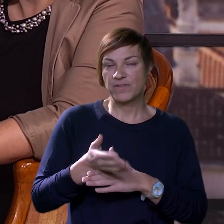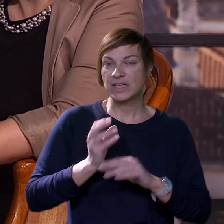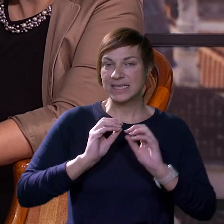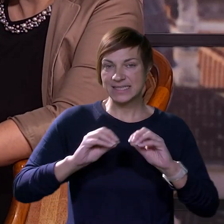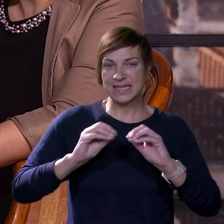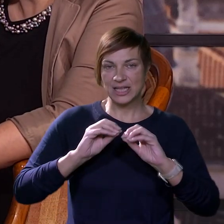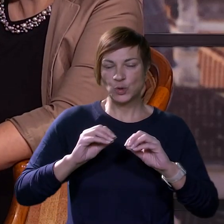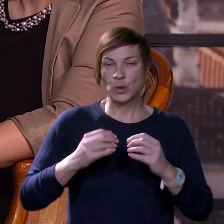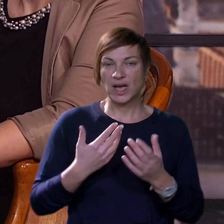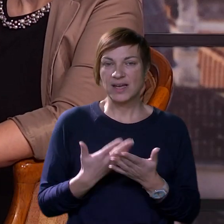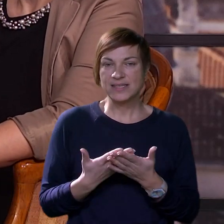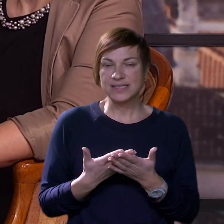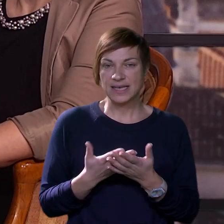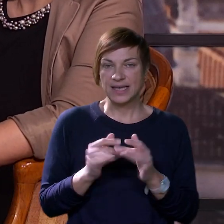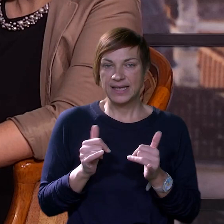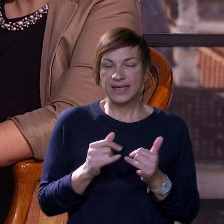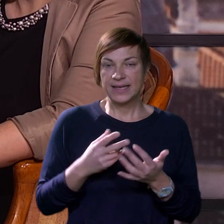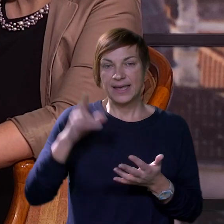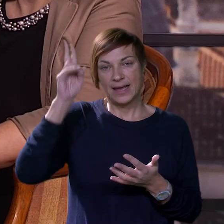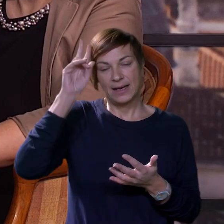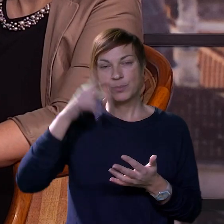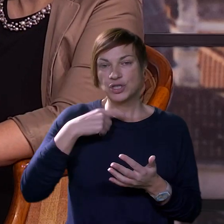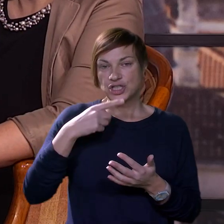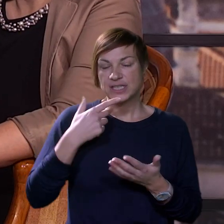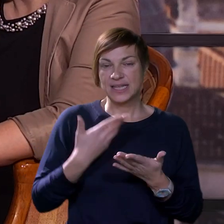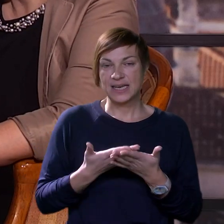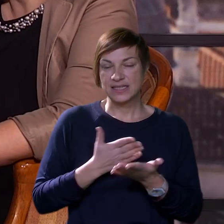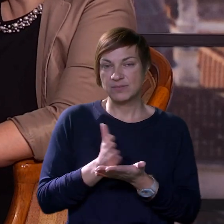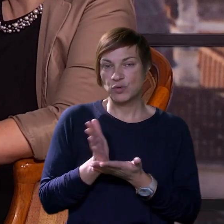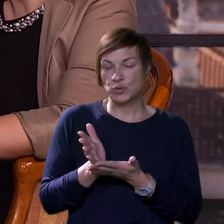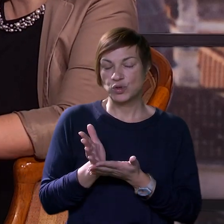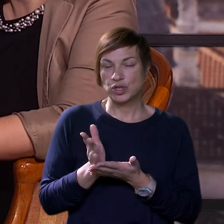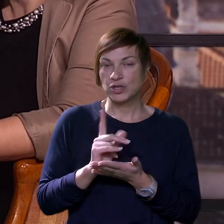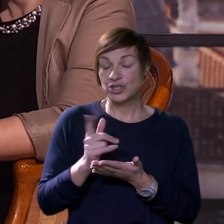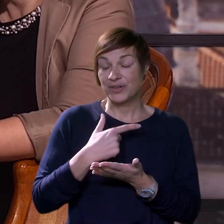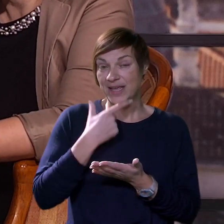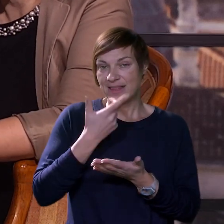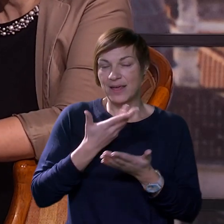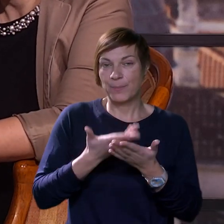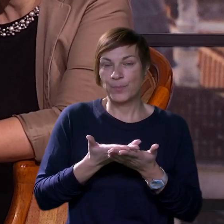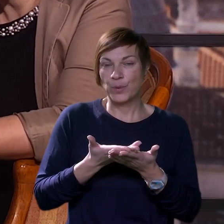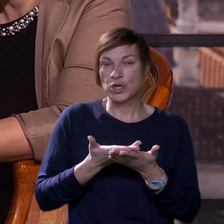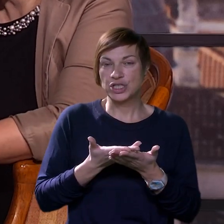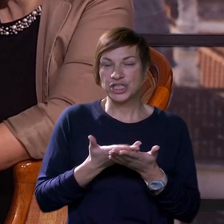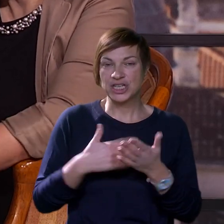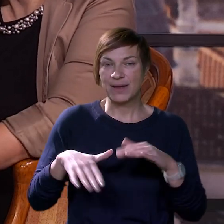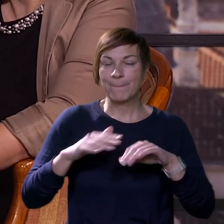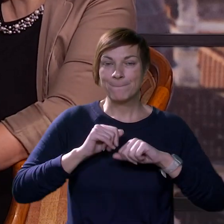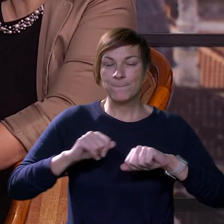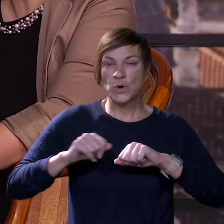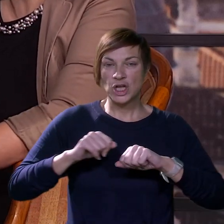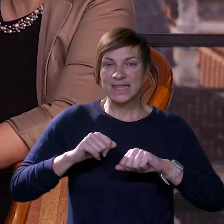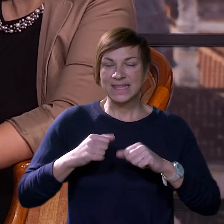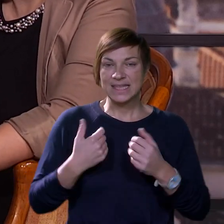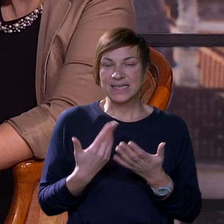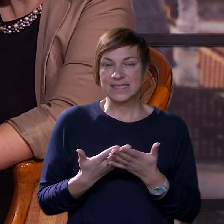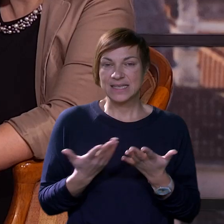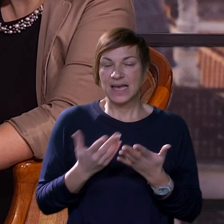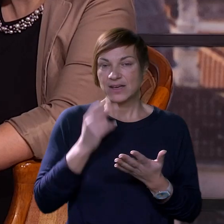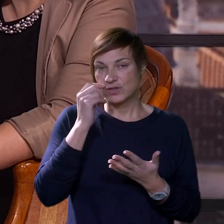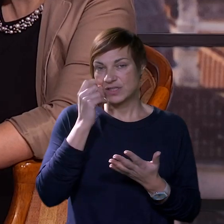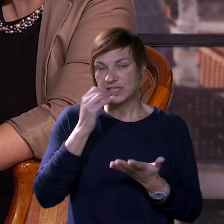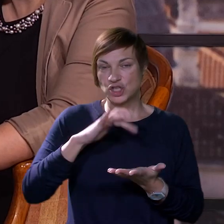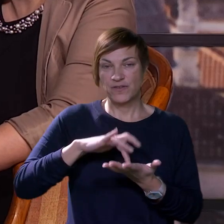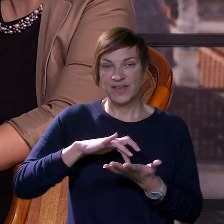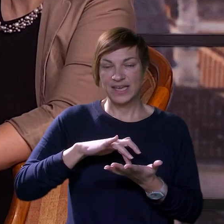ste niz edukacija. Je li možete, recimo, u slučaju, ne daj Bože, nekog potresa, ako